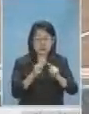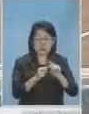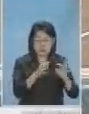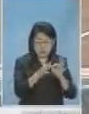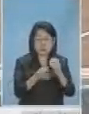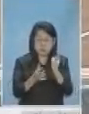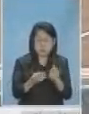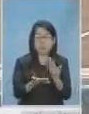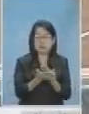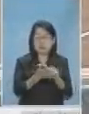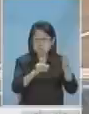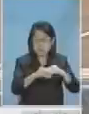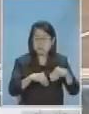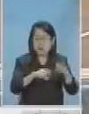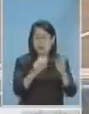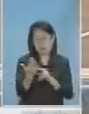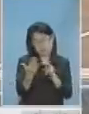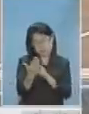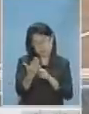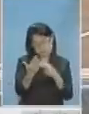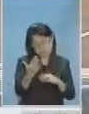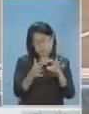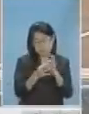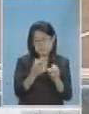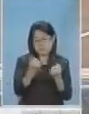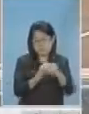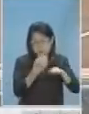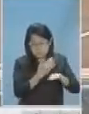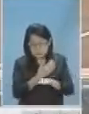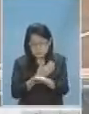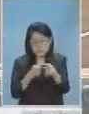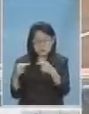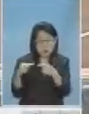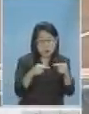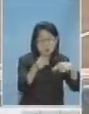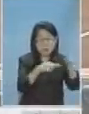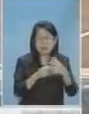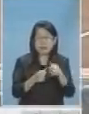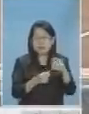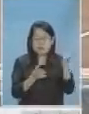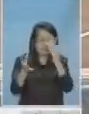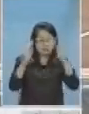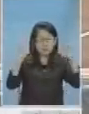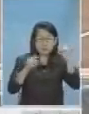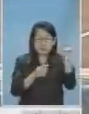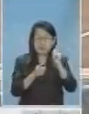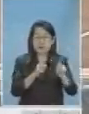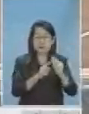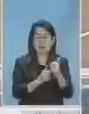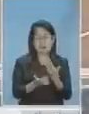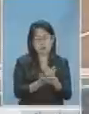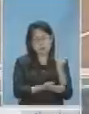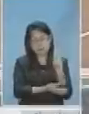านครับงบโครงข่ายทางหลวงที่เข้าไปสู่การท่องเที่ยวเนี่ยนะครับท่านมีทั้งหมด 12,100 กว่าล้